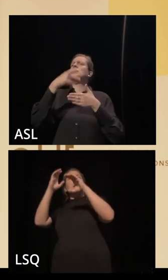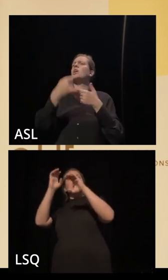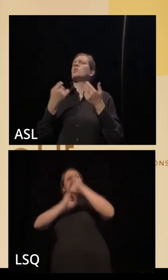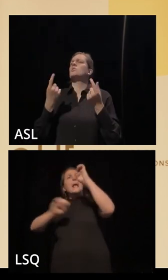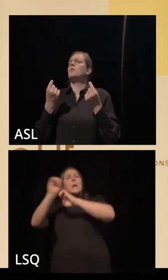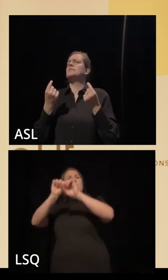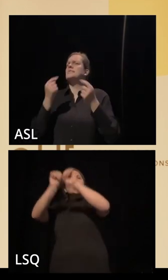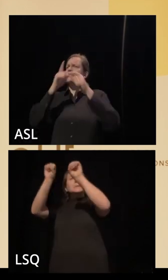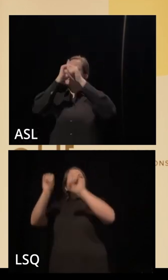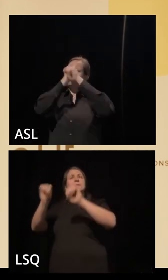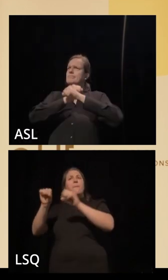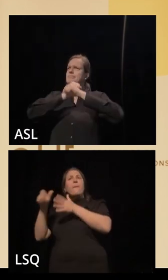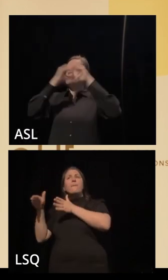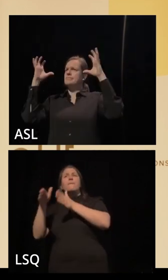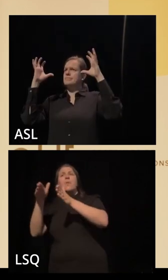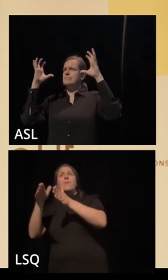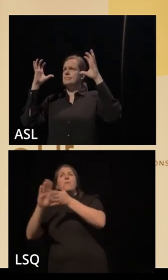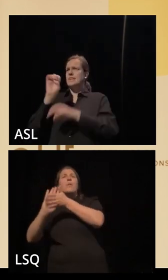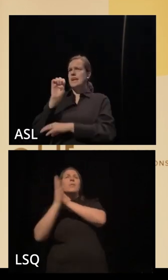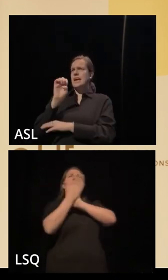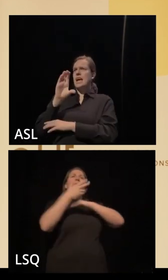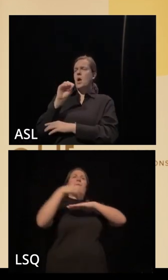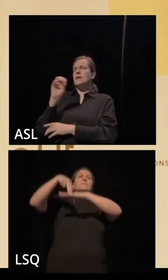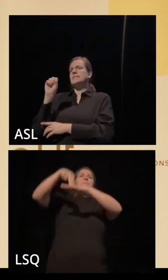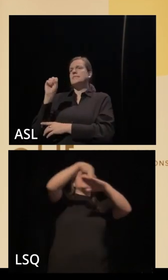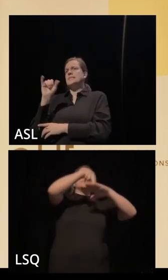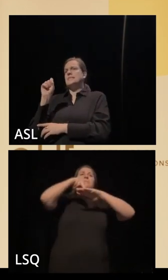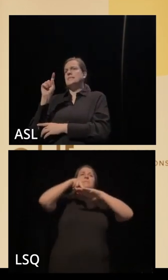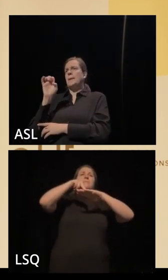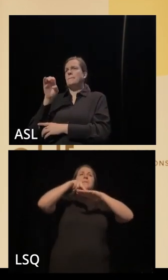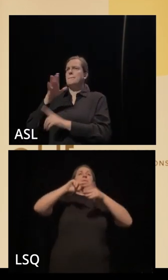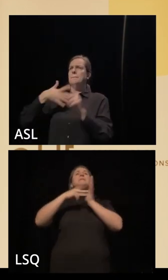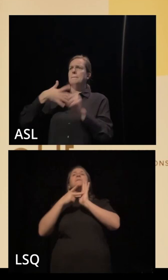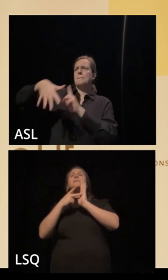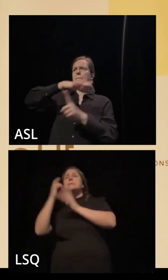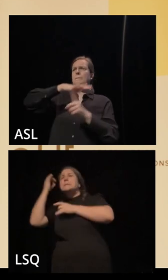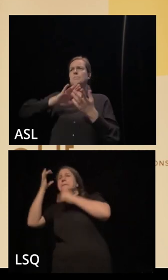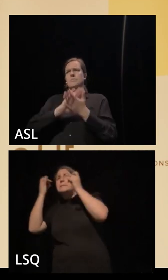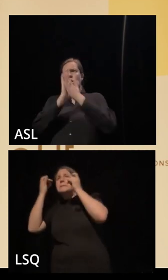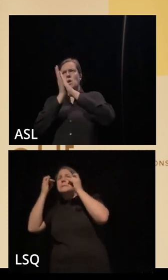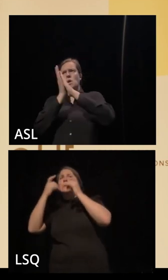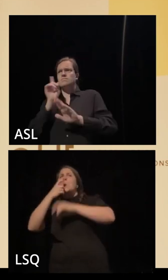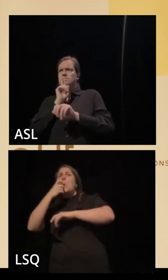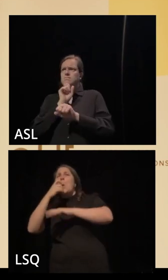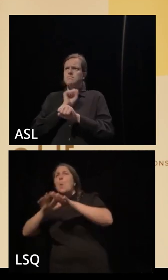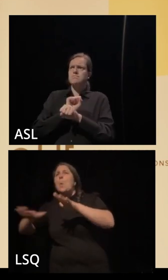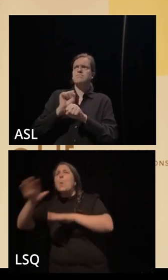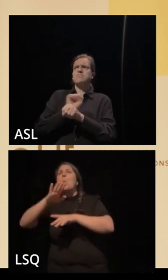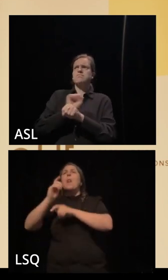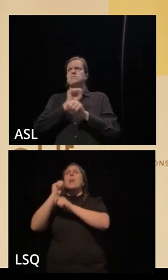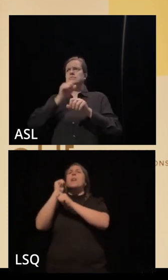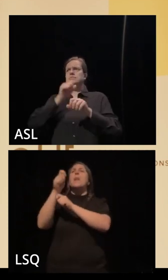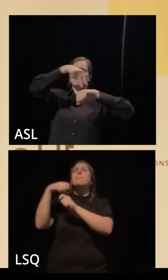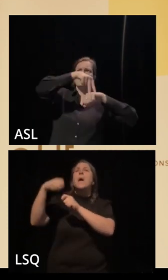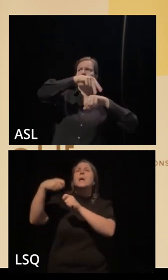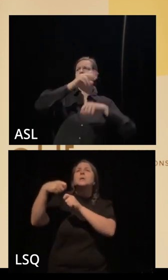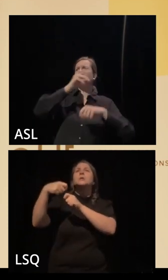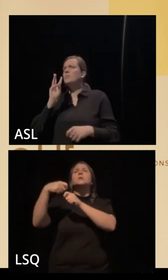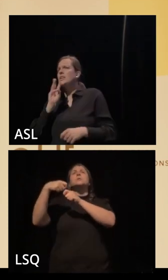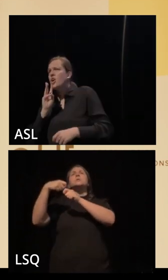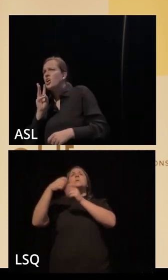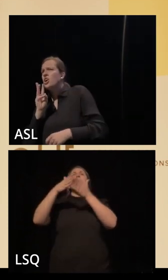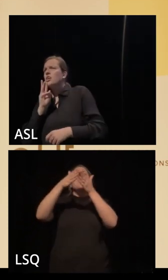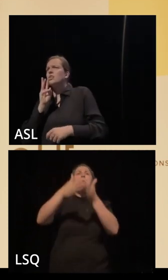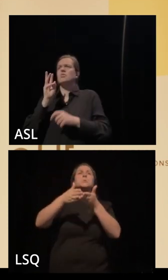de recherche-création maritime à la confluence des sciences maritimes et des eaux douces, de la pêche, de l'industrie maritime